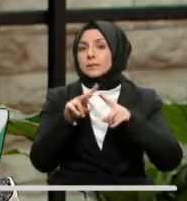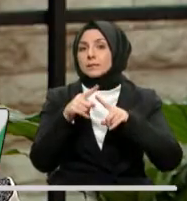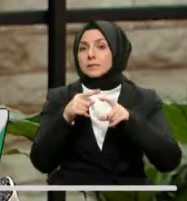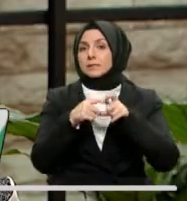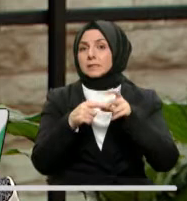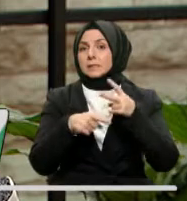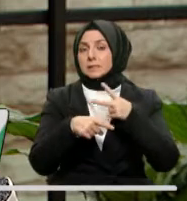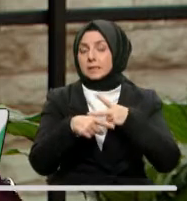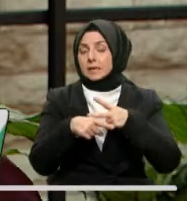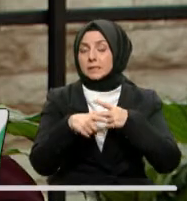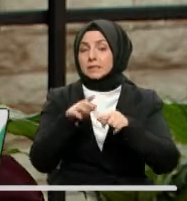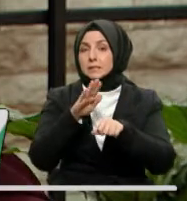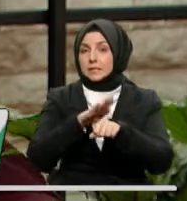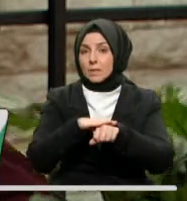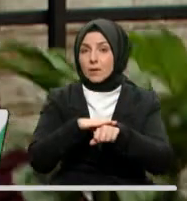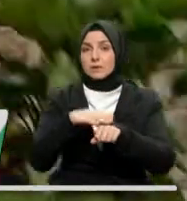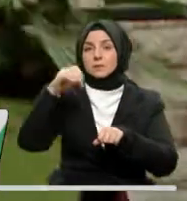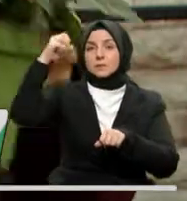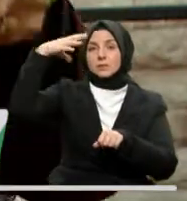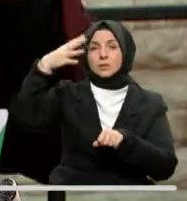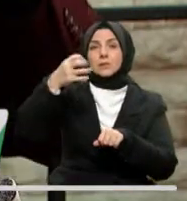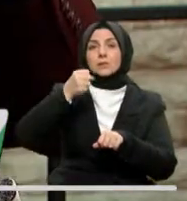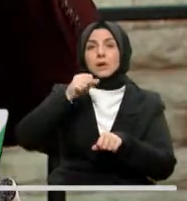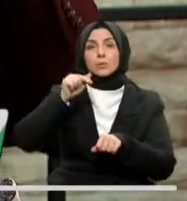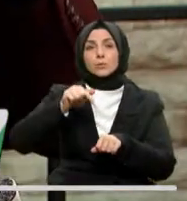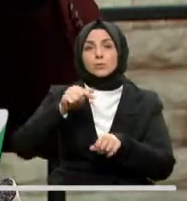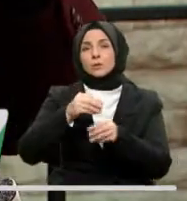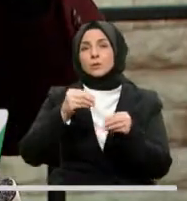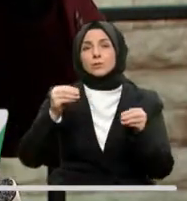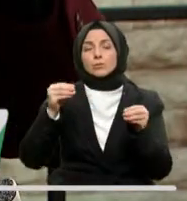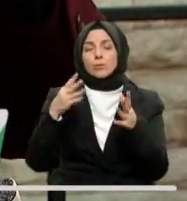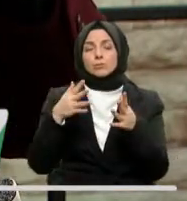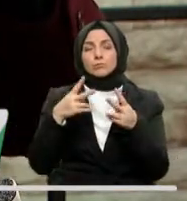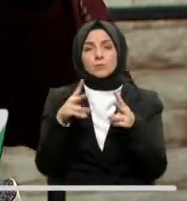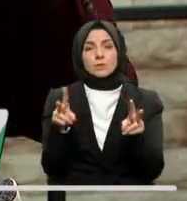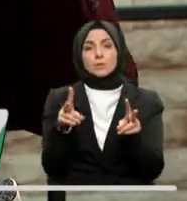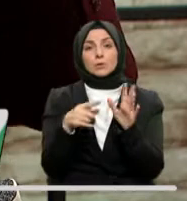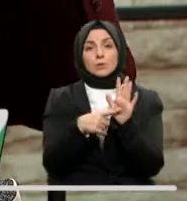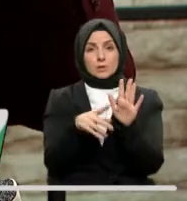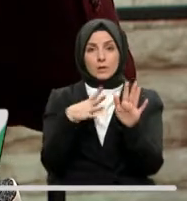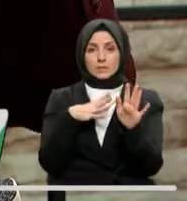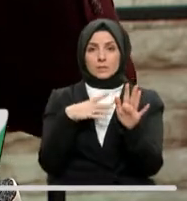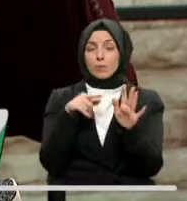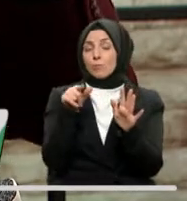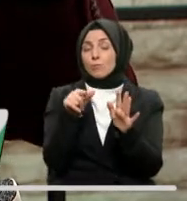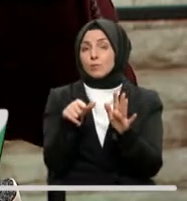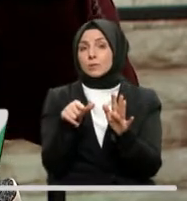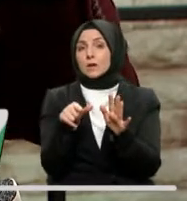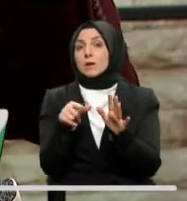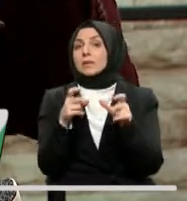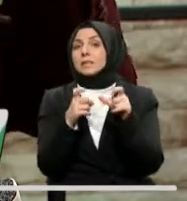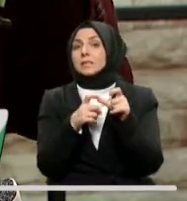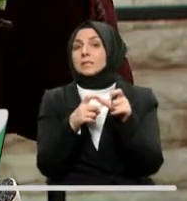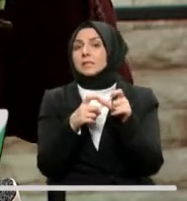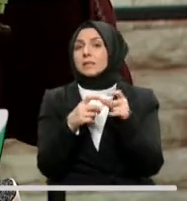üretiyor Ya bırak ama bakın Şurada çok net bir şekilde gösterelim izleyicilerimize bakın burada shefa saksı var Bu da renkli seksi var bu ışık alıyor